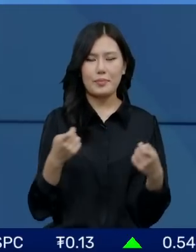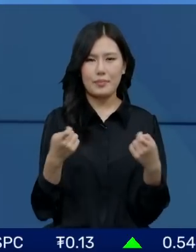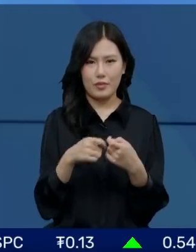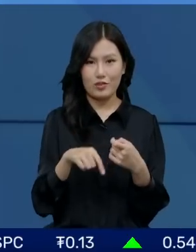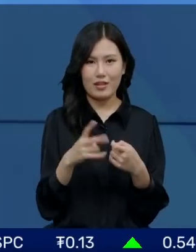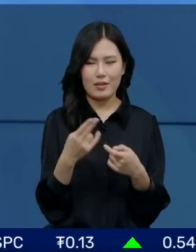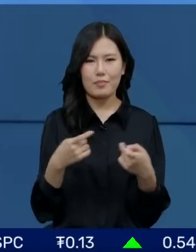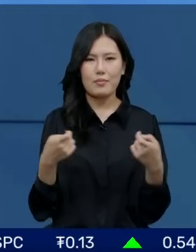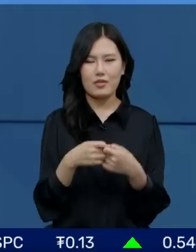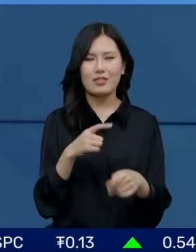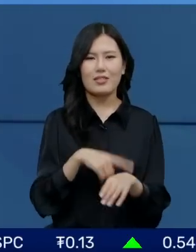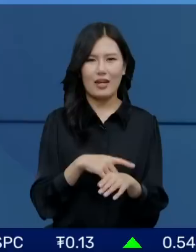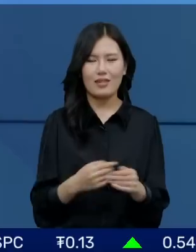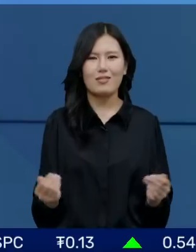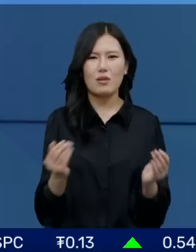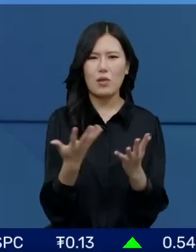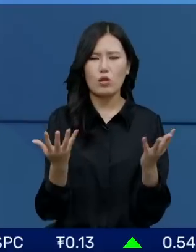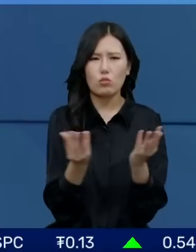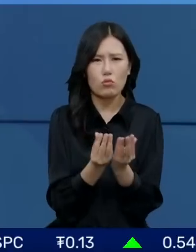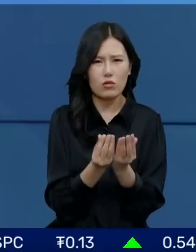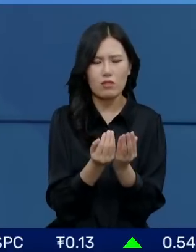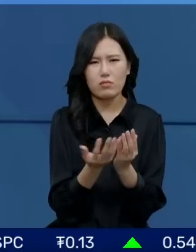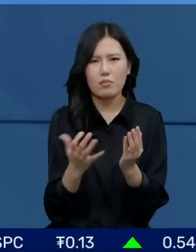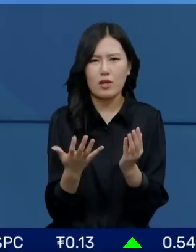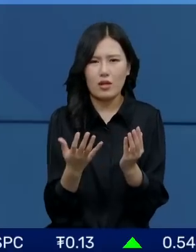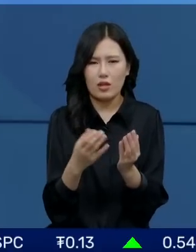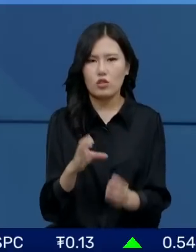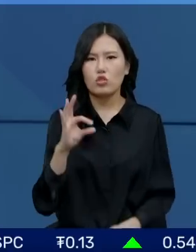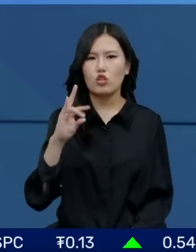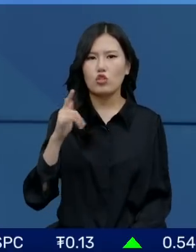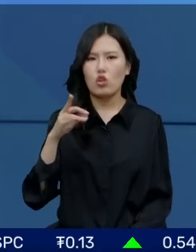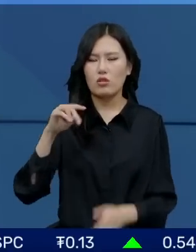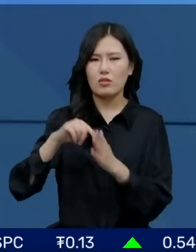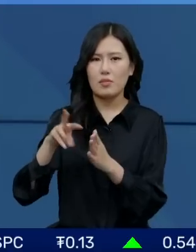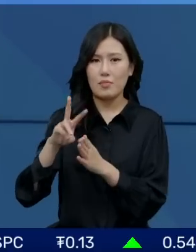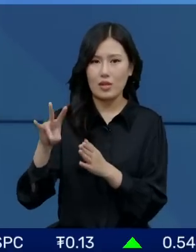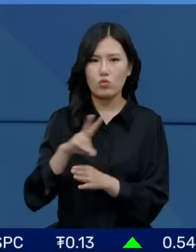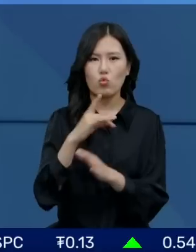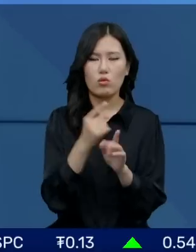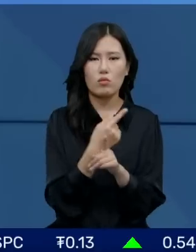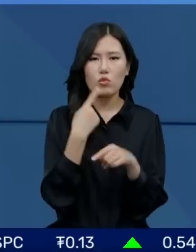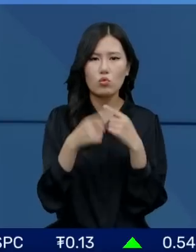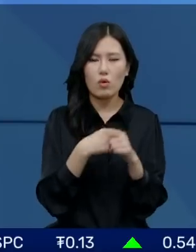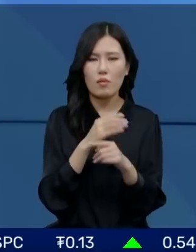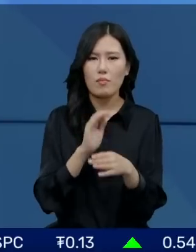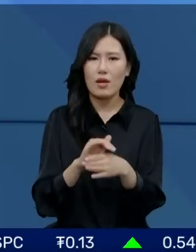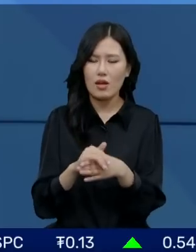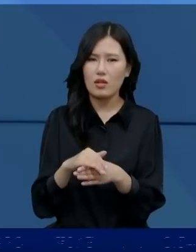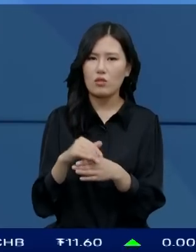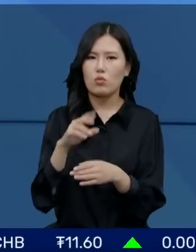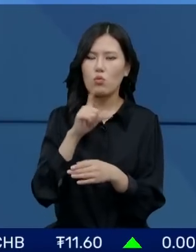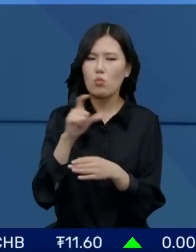хууль зүй дотоод хэргийн сайд хянан шалгах хорооны дарга сонсголцыг мэн хаягаар нүүрсний хулгаан тухай баримтуудыг иргэдээс авч байгаа